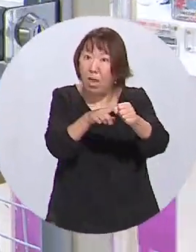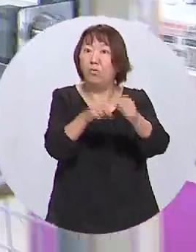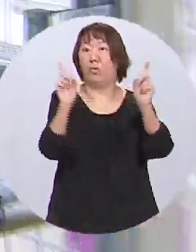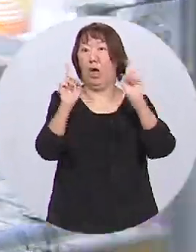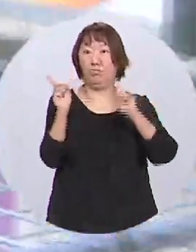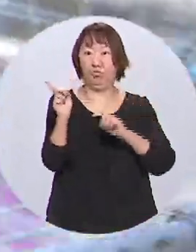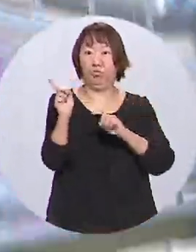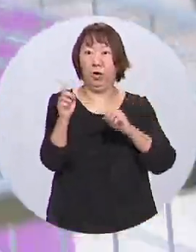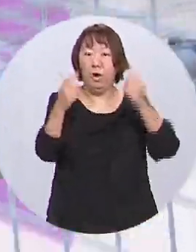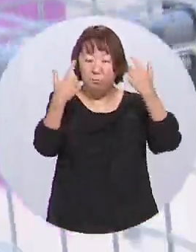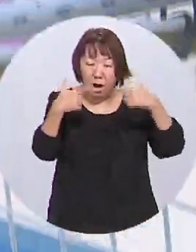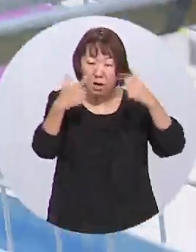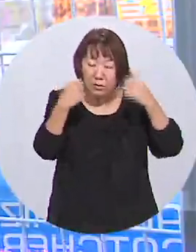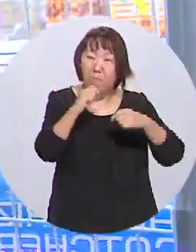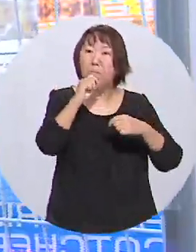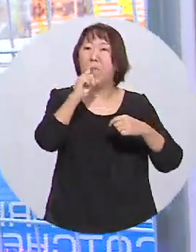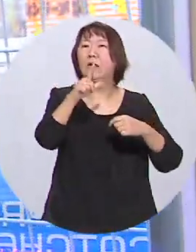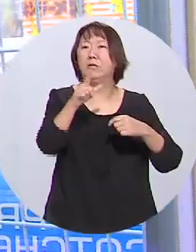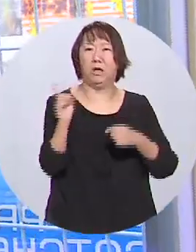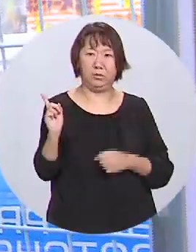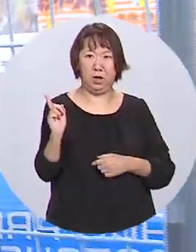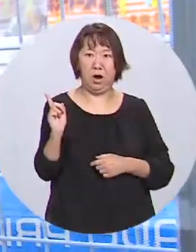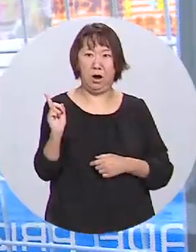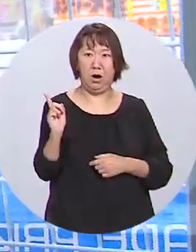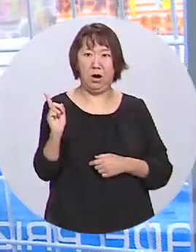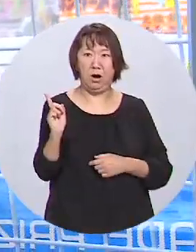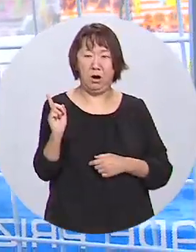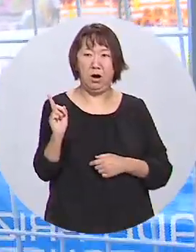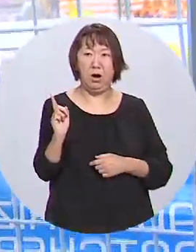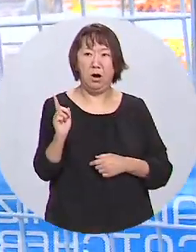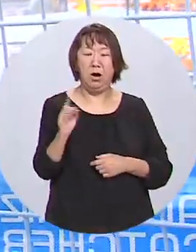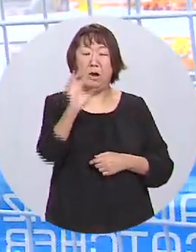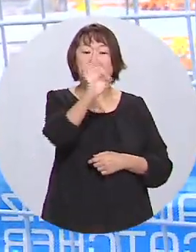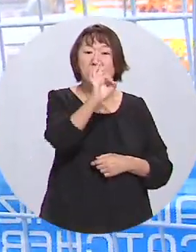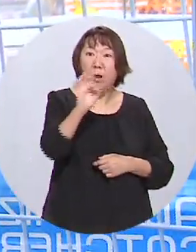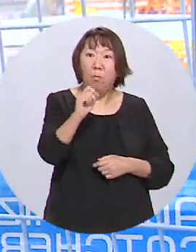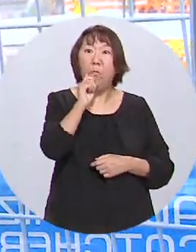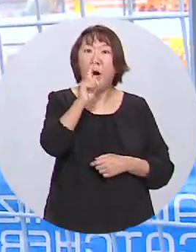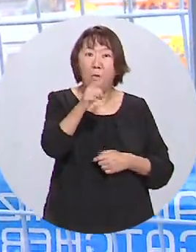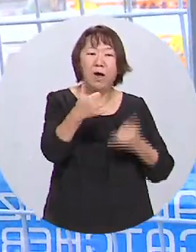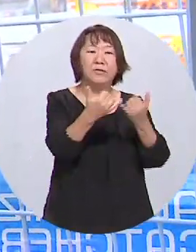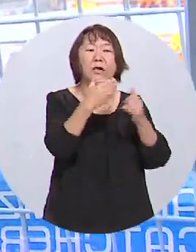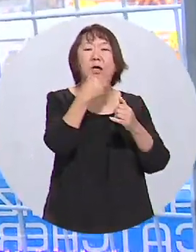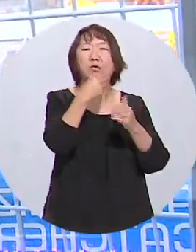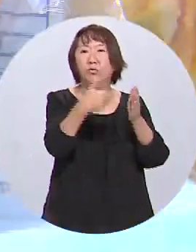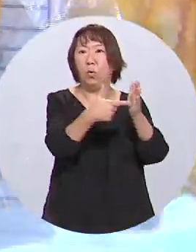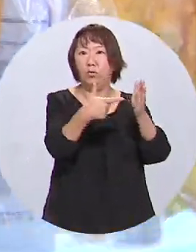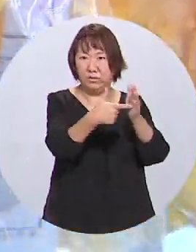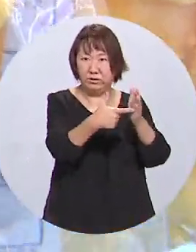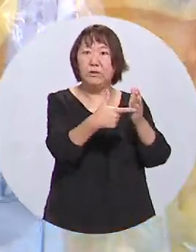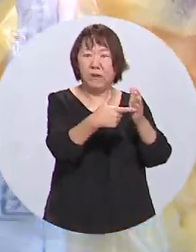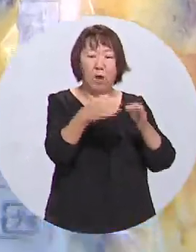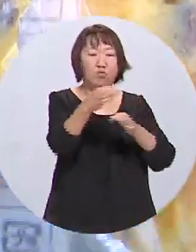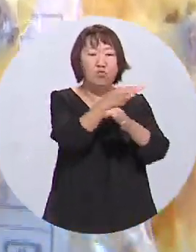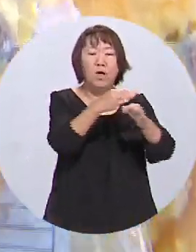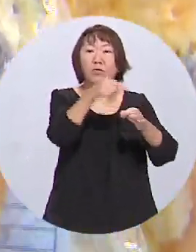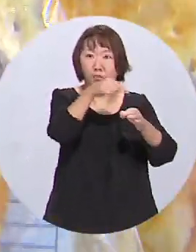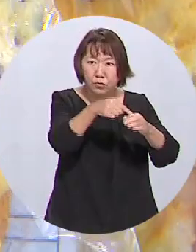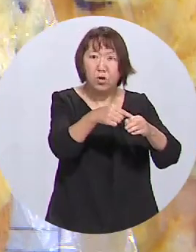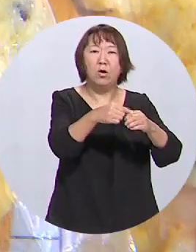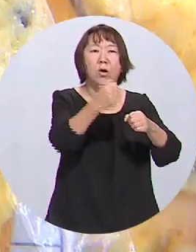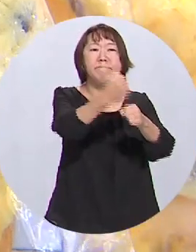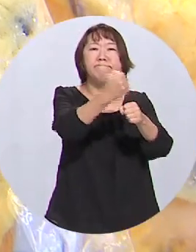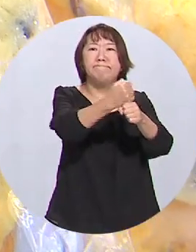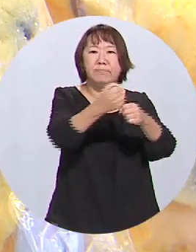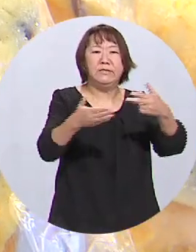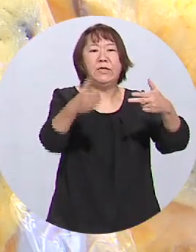ーム、毎日焼きたてパンキャッチャー。景品のパンは社会福祉法人ひとつぶが運営するパン工房